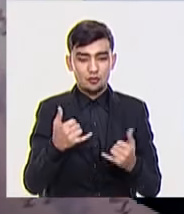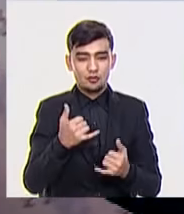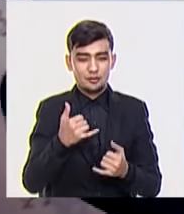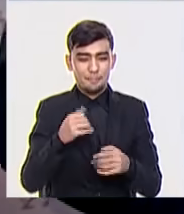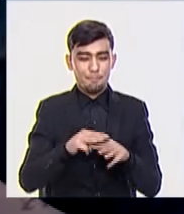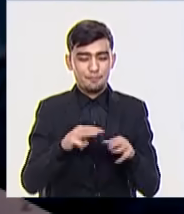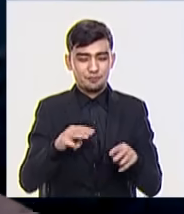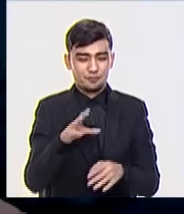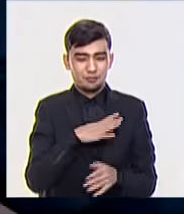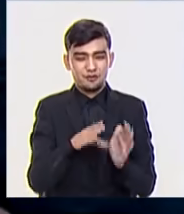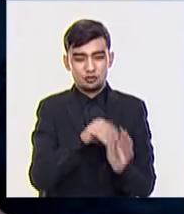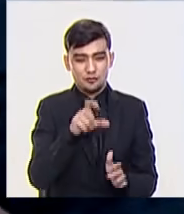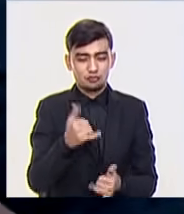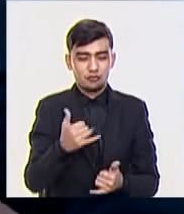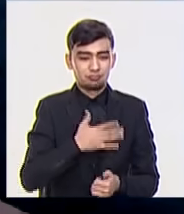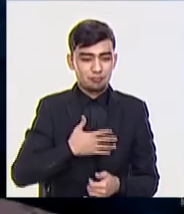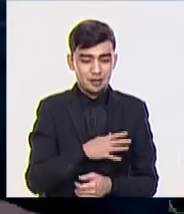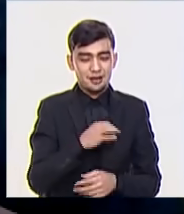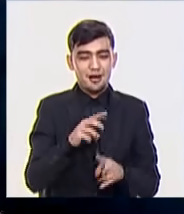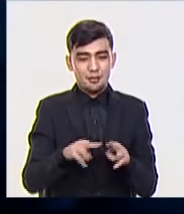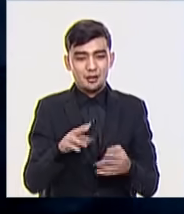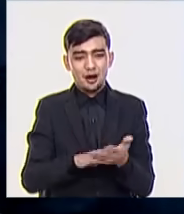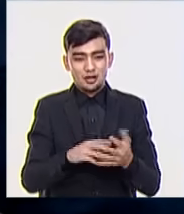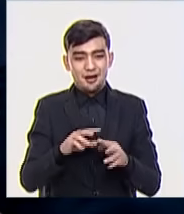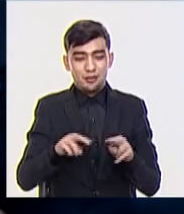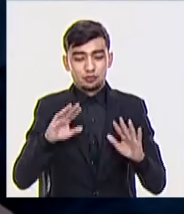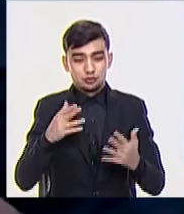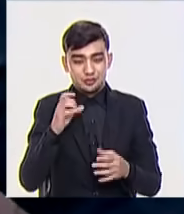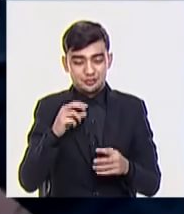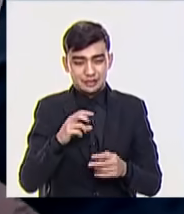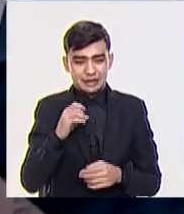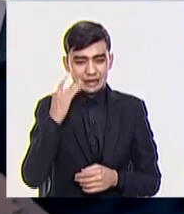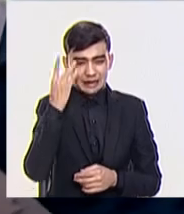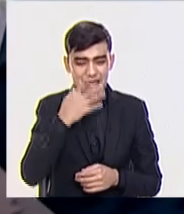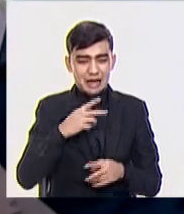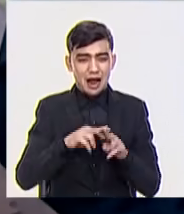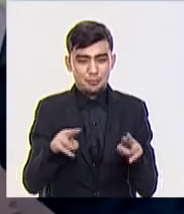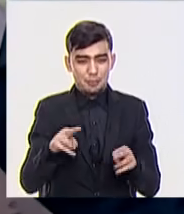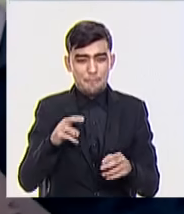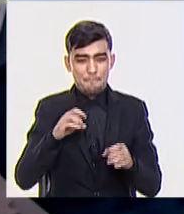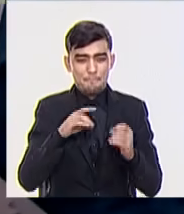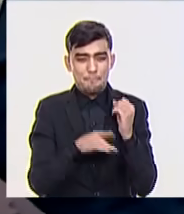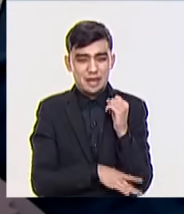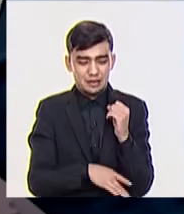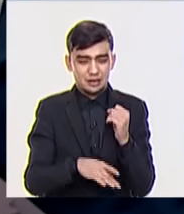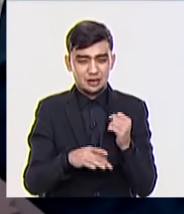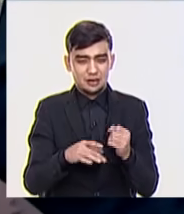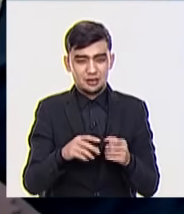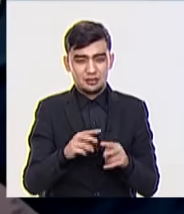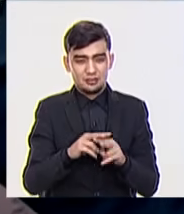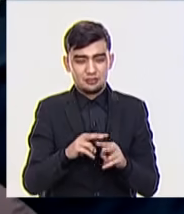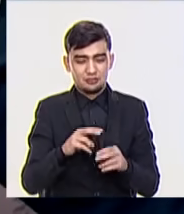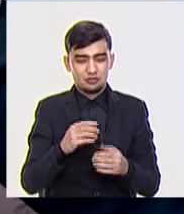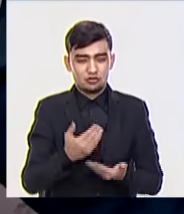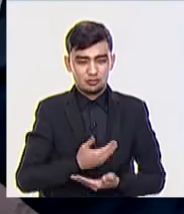депутаты Айбек Паяев бұған алаңдаушылық білдіріп, дәл осылай жалғаса берсе, Нигерия секілді кедей мемлекеттердің алдын орауымыз мүмкін